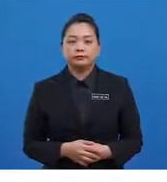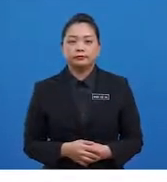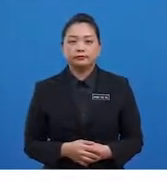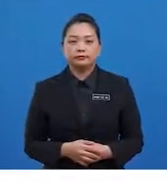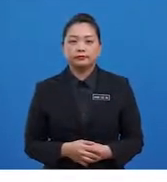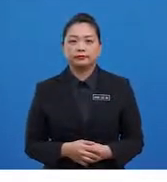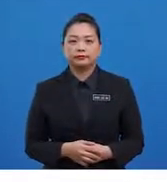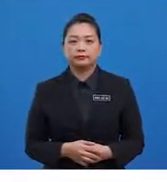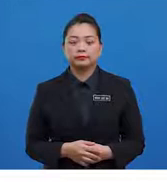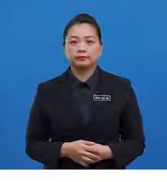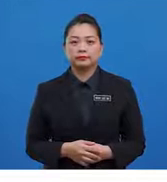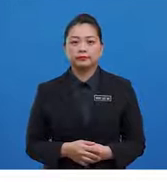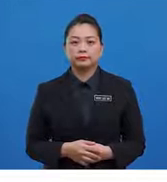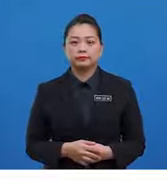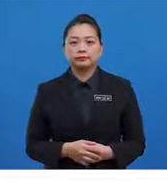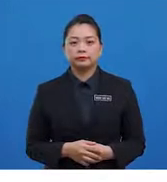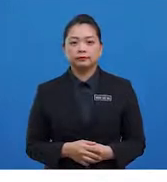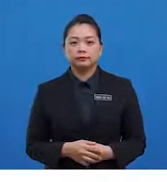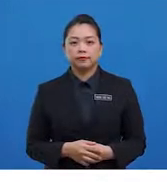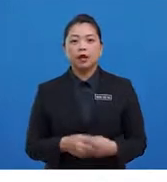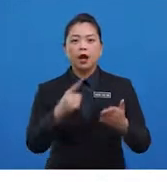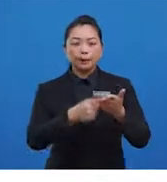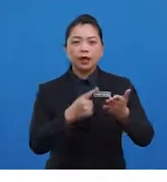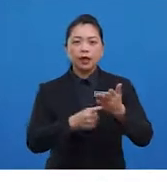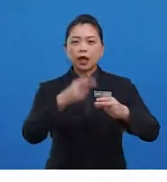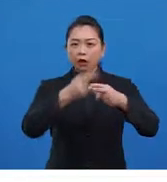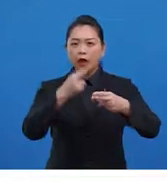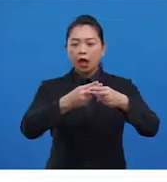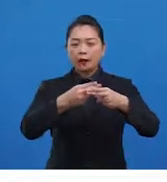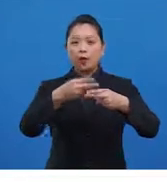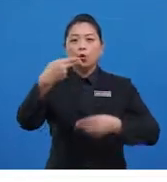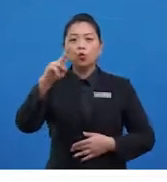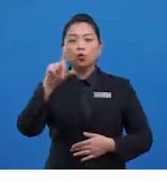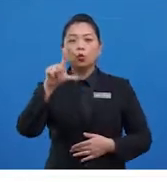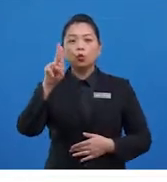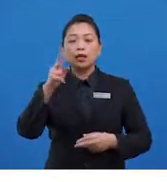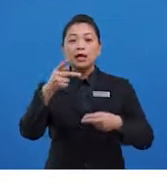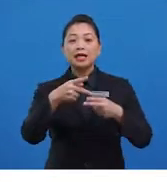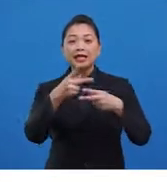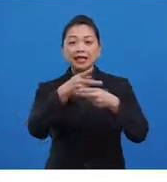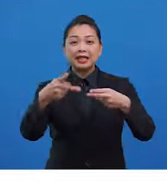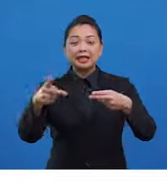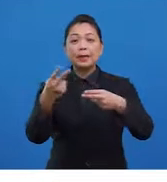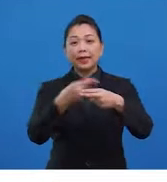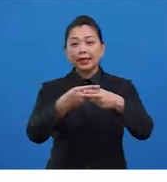Mari kita lihat pula soalan kedua. Apakah nama hulu keris pendek diraja?